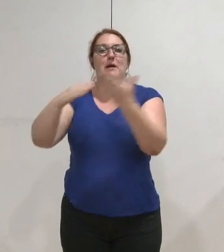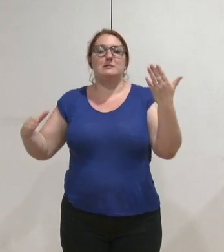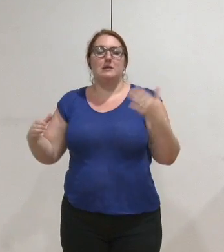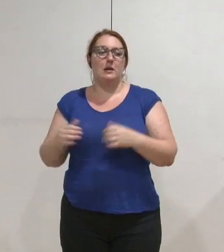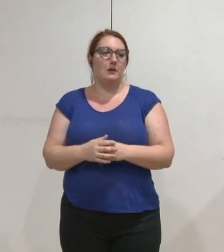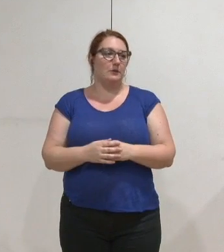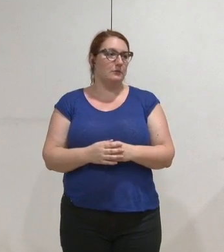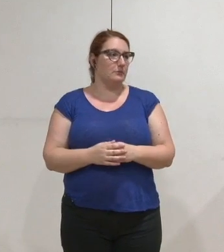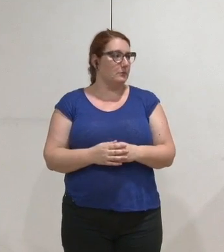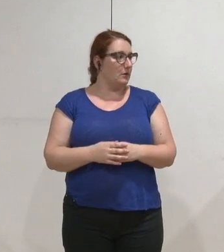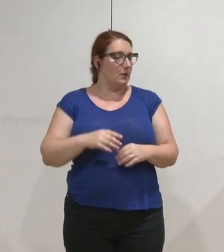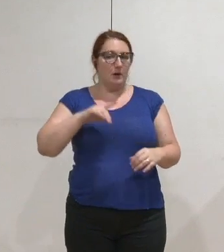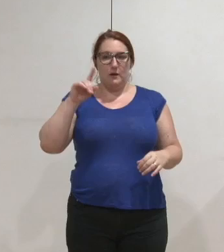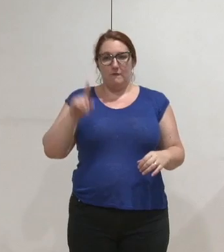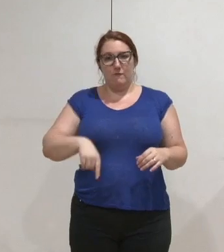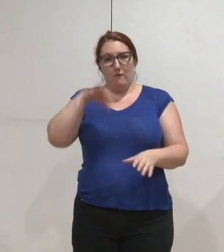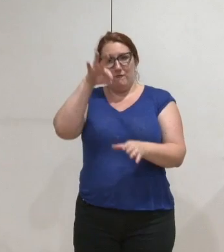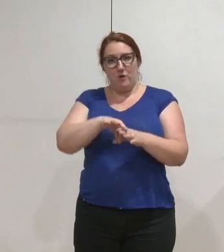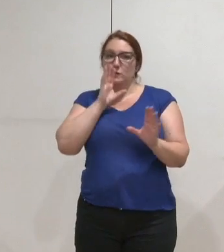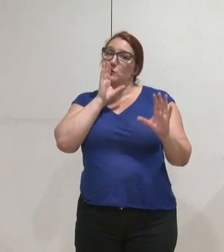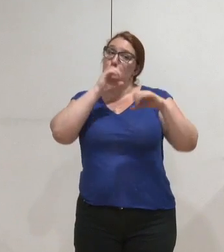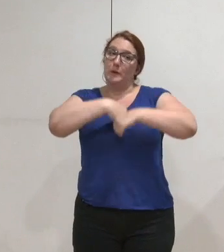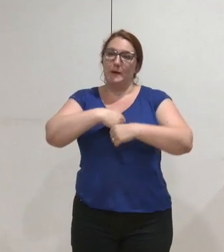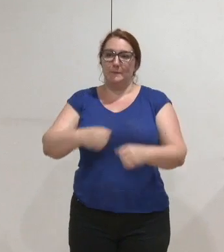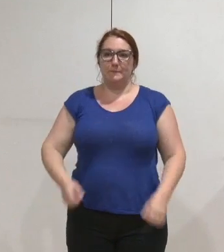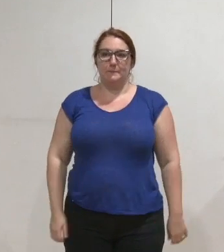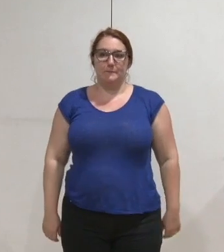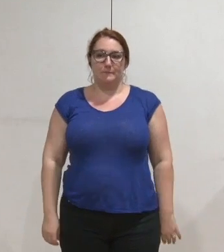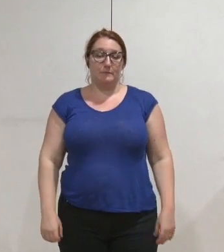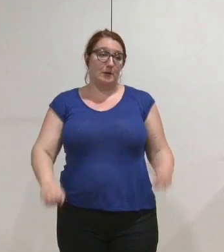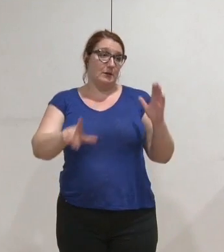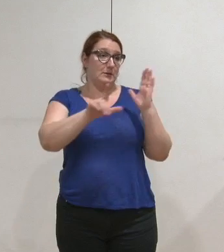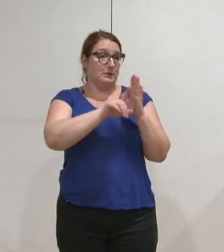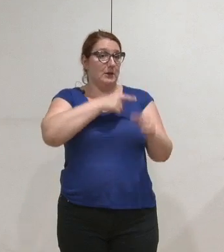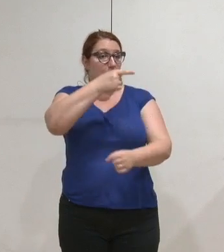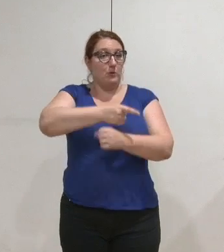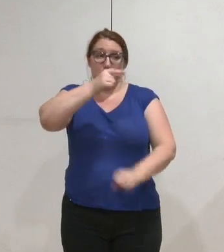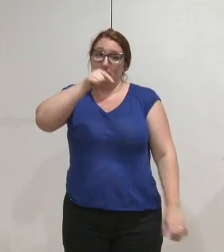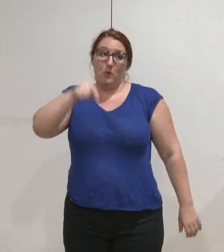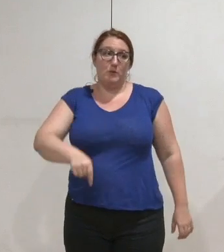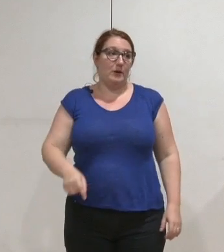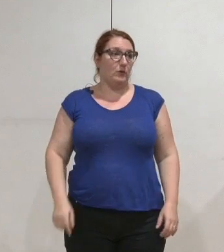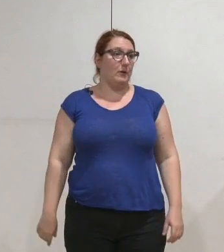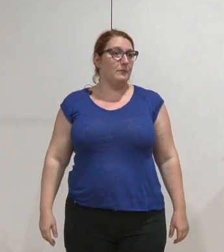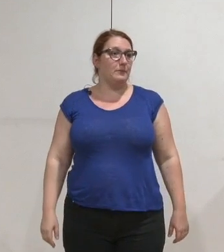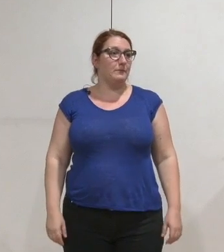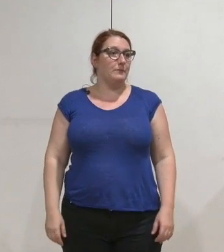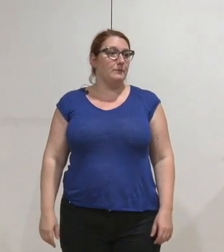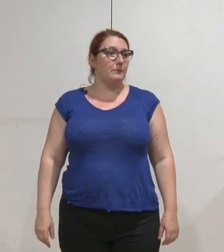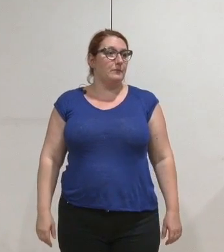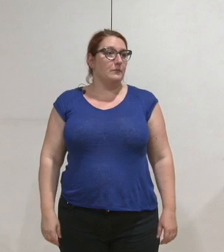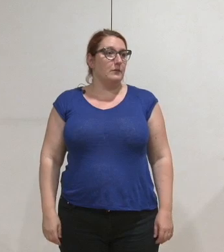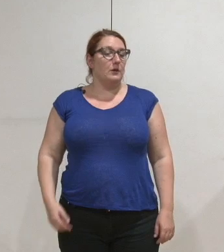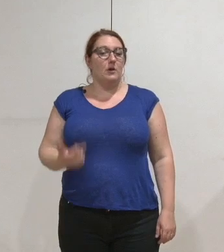devons opérer un vote à bulletin secret c'est la loi on ne peut Roger s'il y a deux